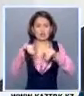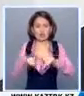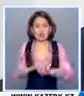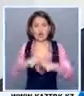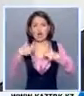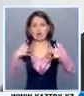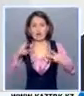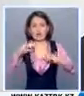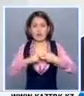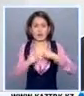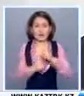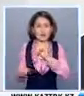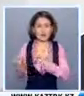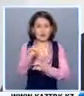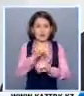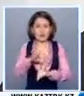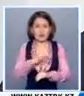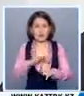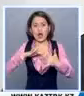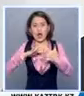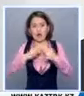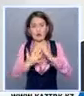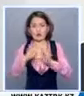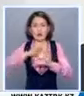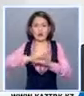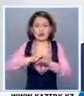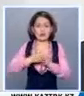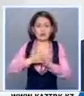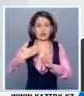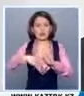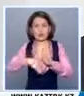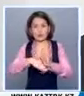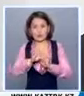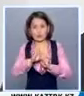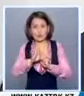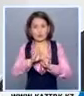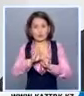үлкен мәселе көтерілді. Бұл елдің жаңаруына, мына келе жатқан